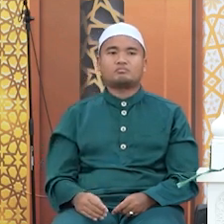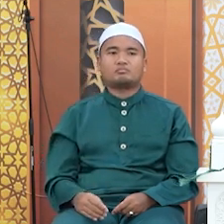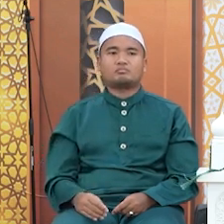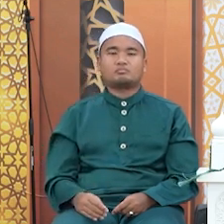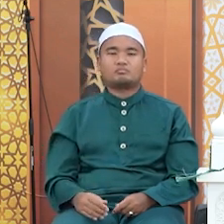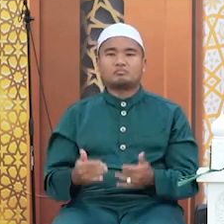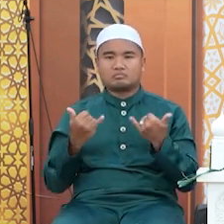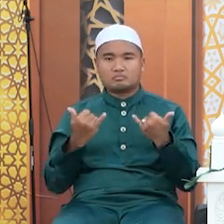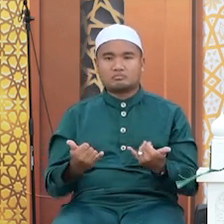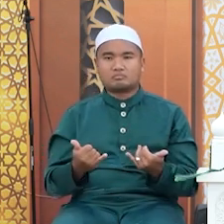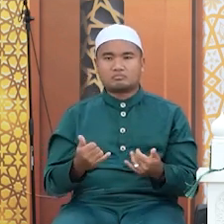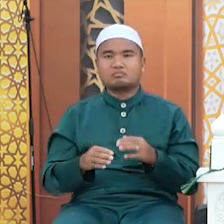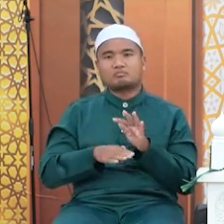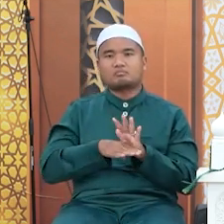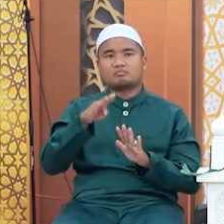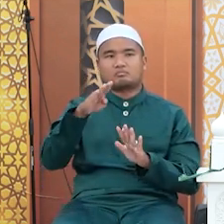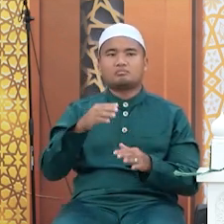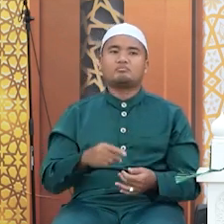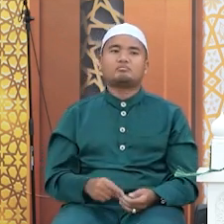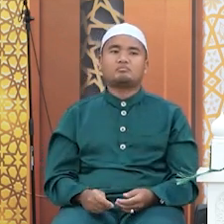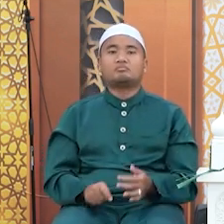Harga naik. Sama juga dengan haji.